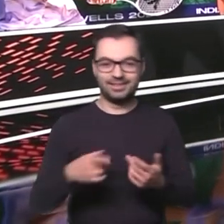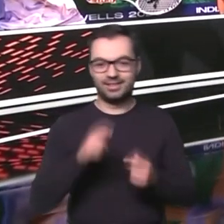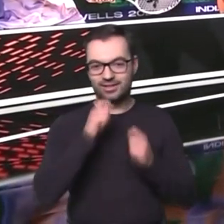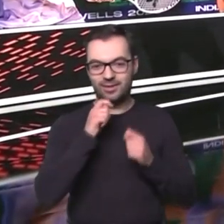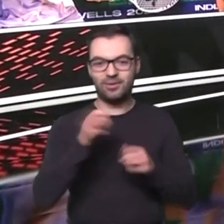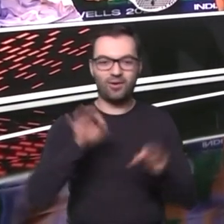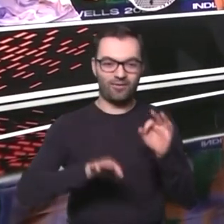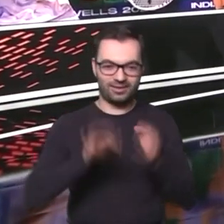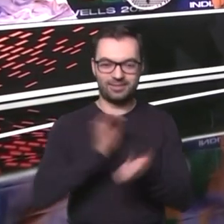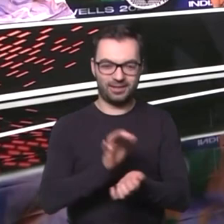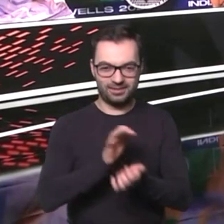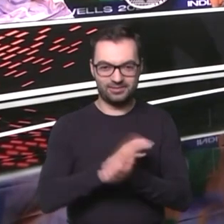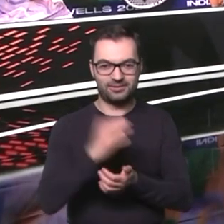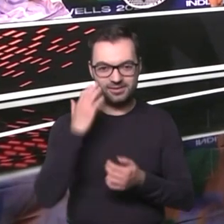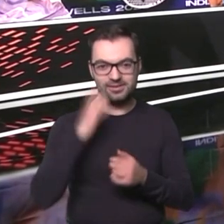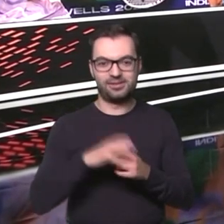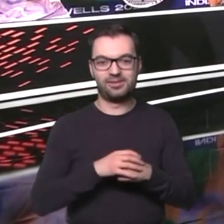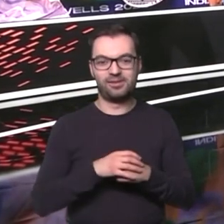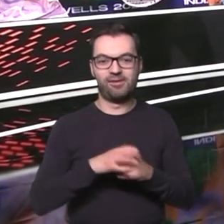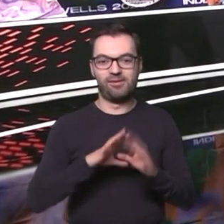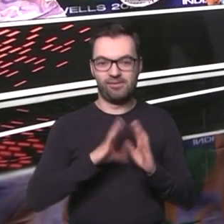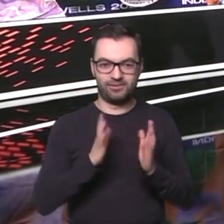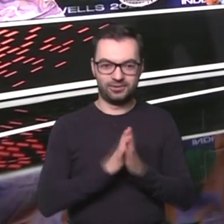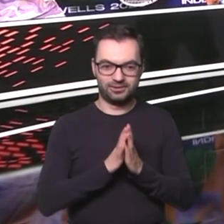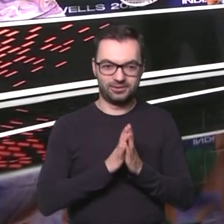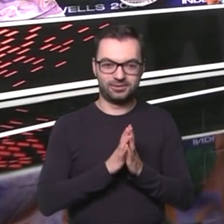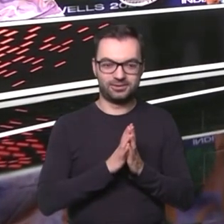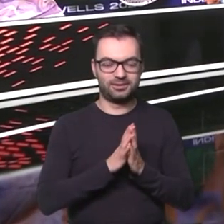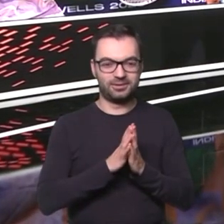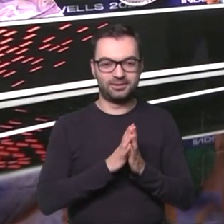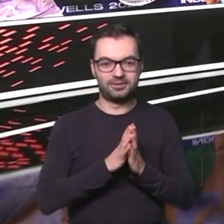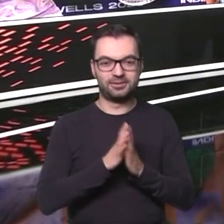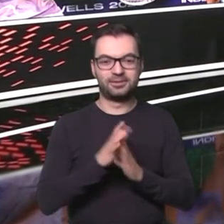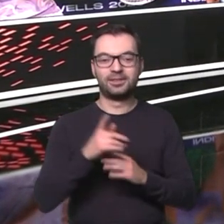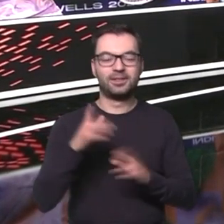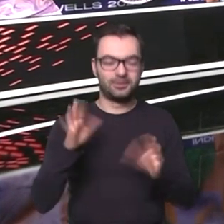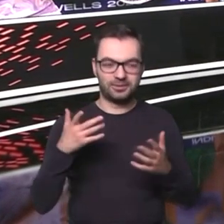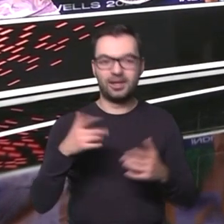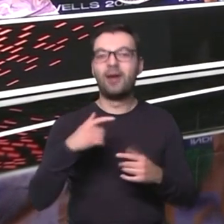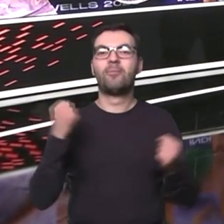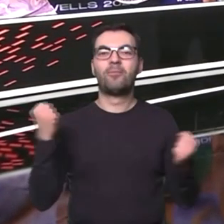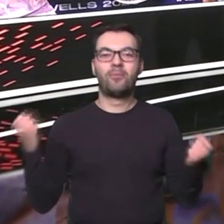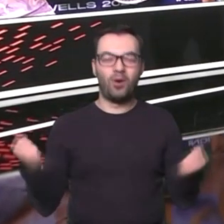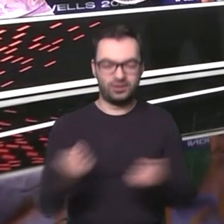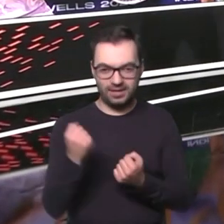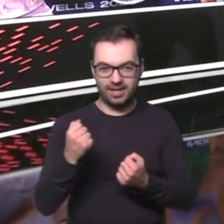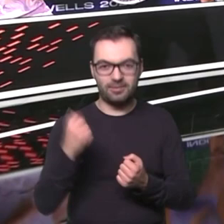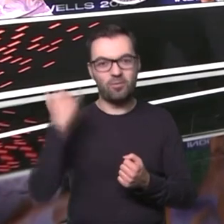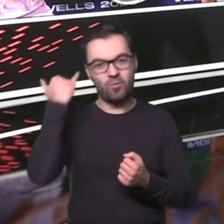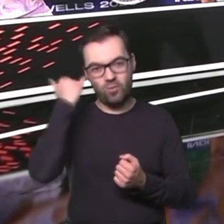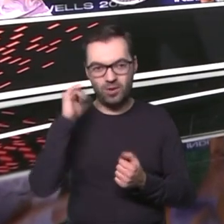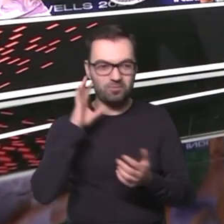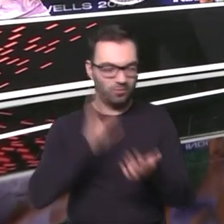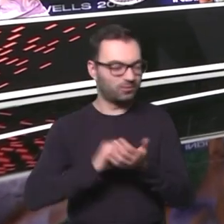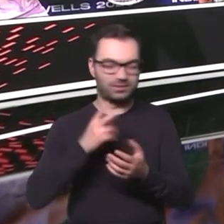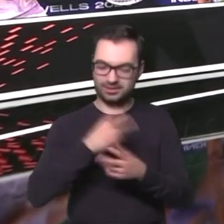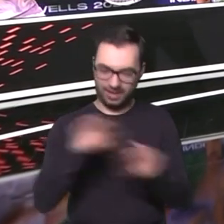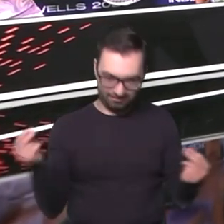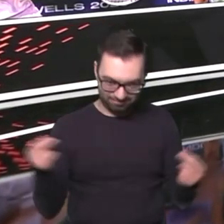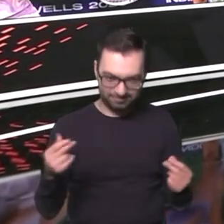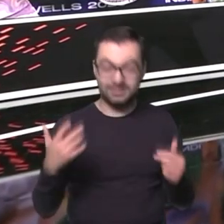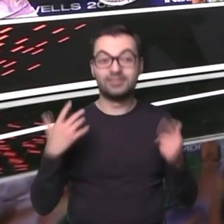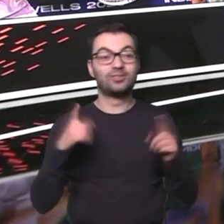z konferencji prasowej, tak. To się wszystko układa w jedno zdanie. Postaram się nie popełnić tych samych błędów. A zatem?